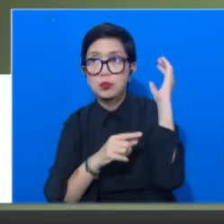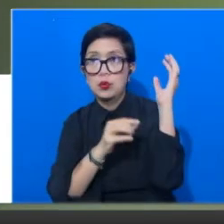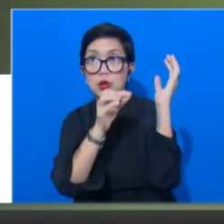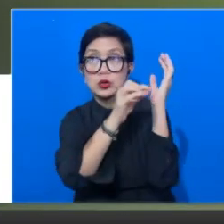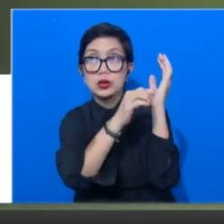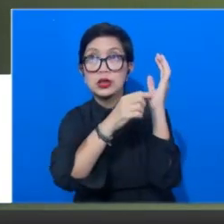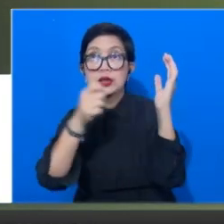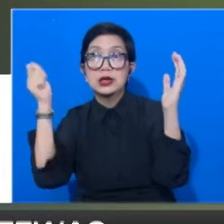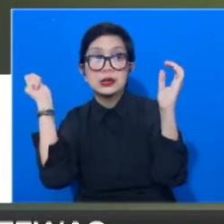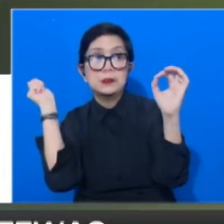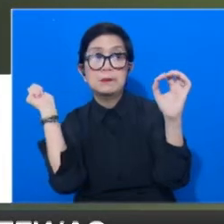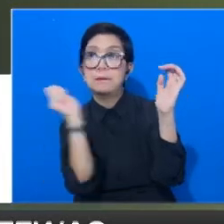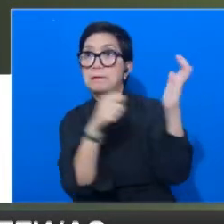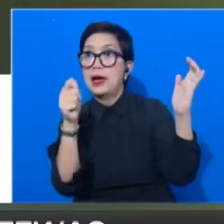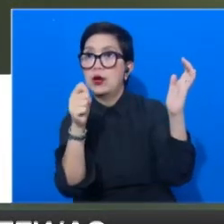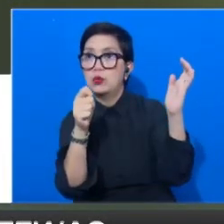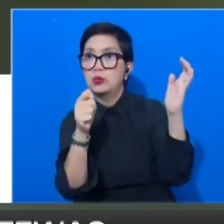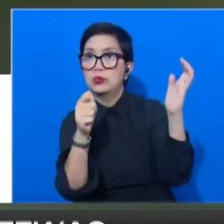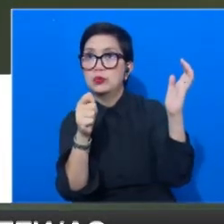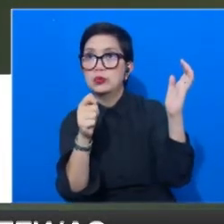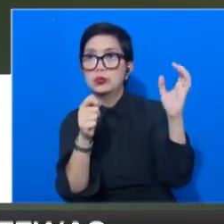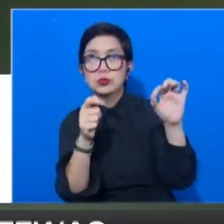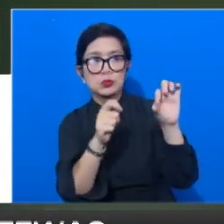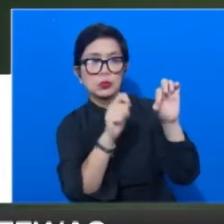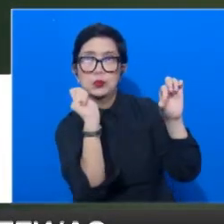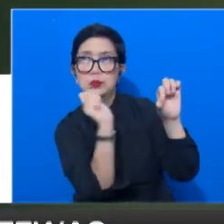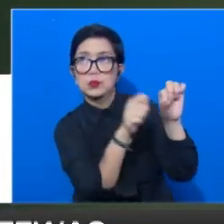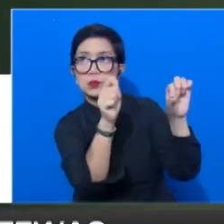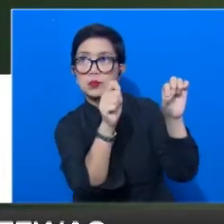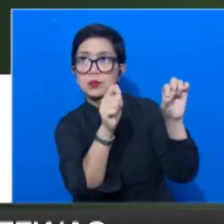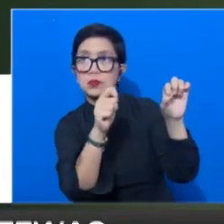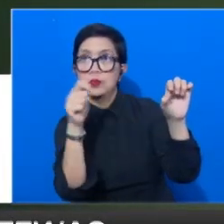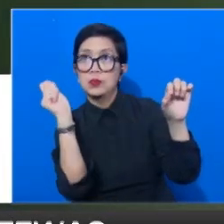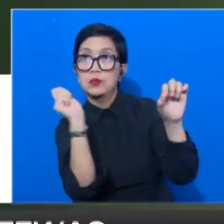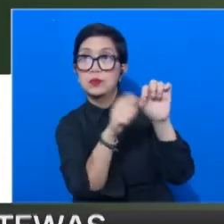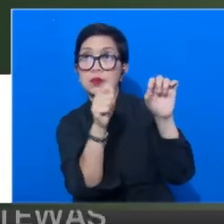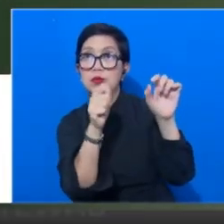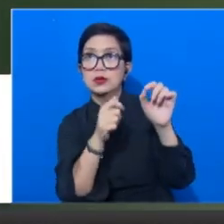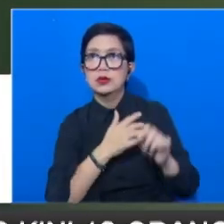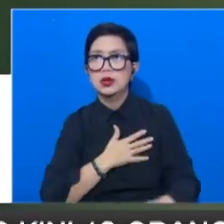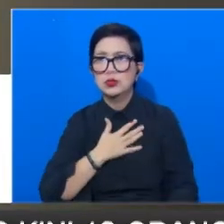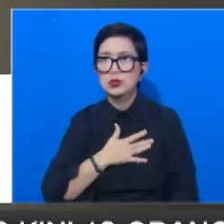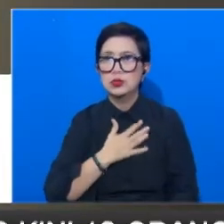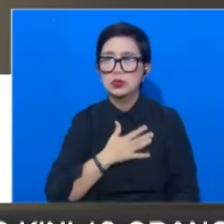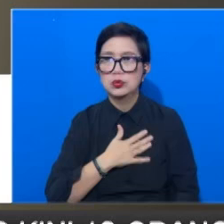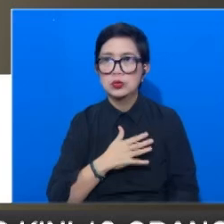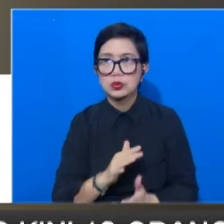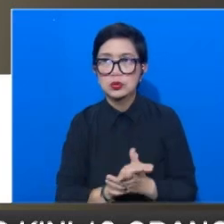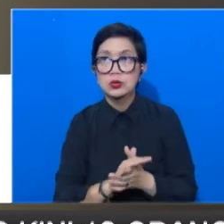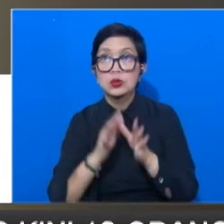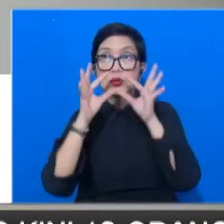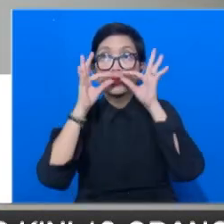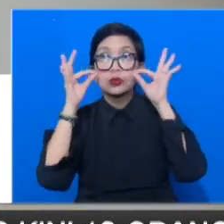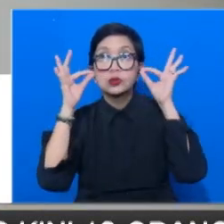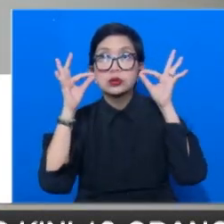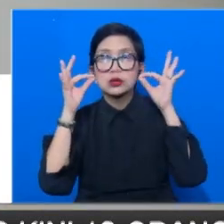Kabupaten Malang, Jawa Timur, juga menjadi atensi masyarakat. Di tubuh kucing yang telah mati itu ditemukan